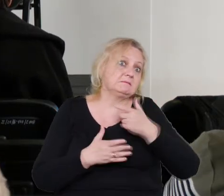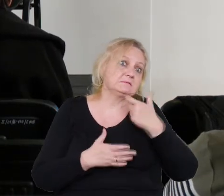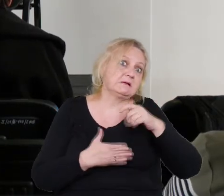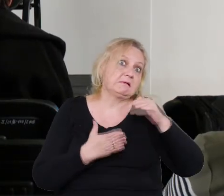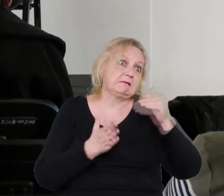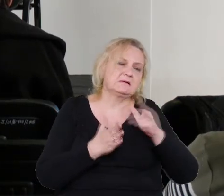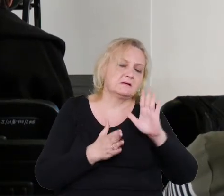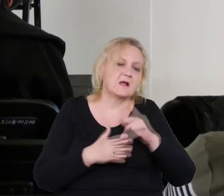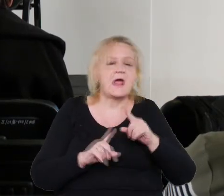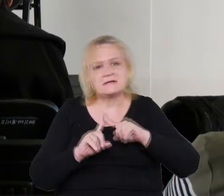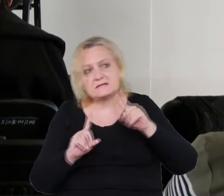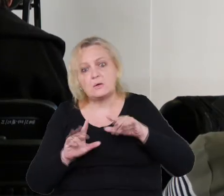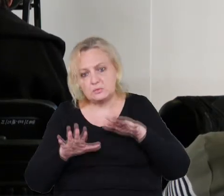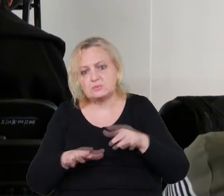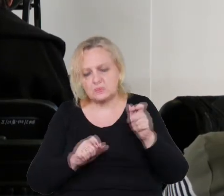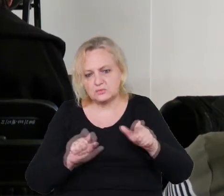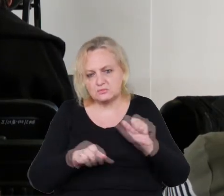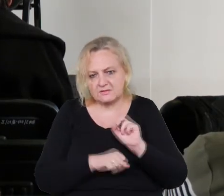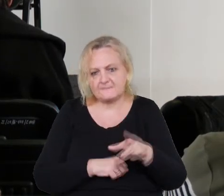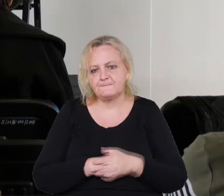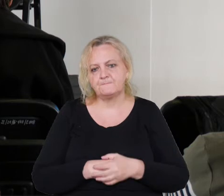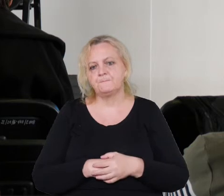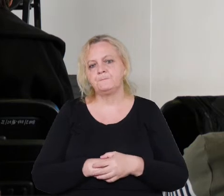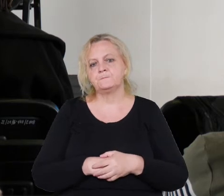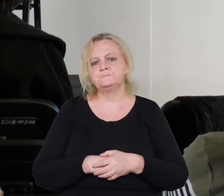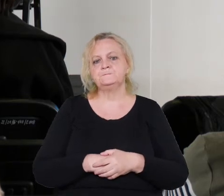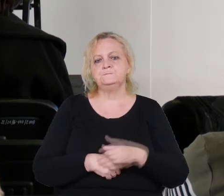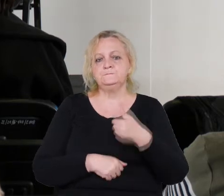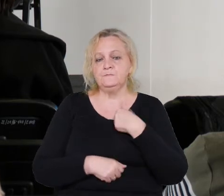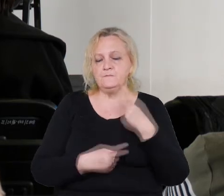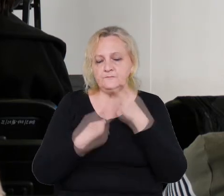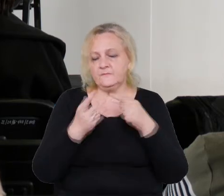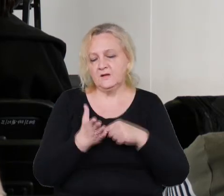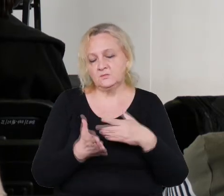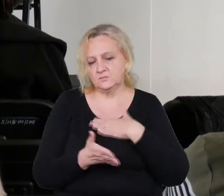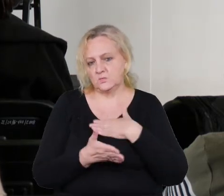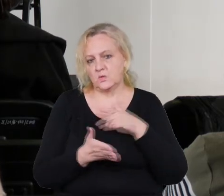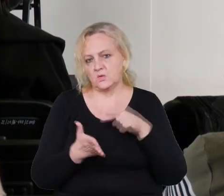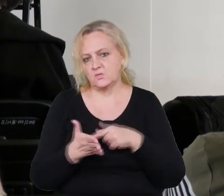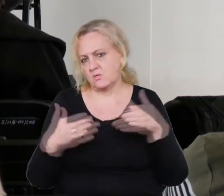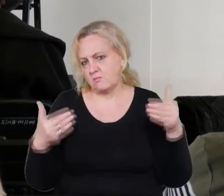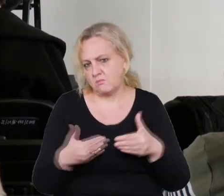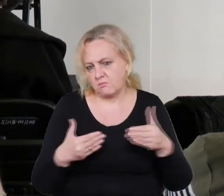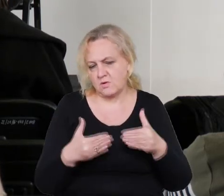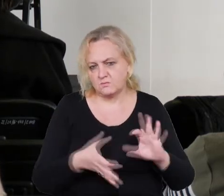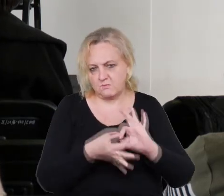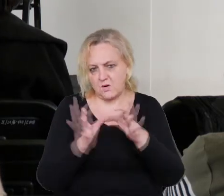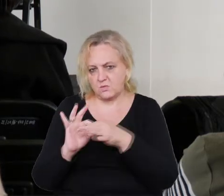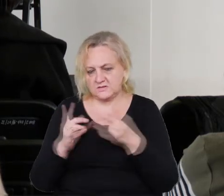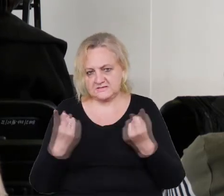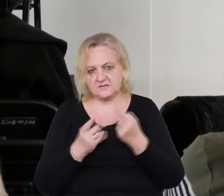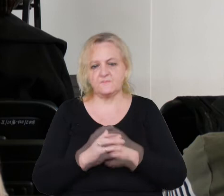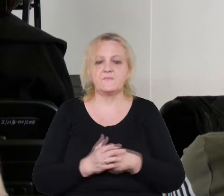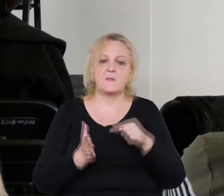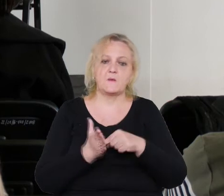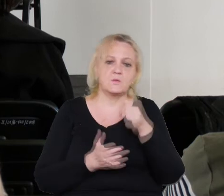tylko tak patrzę stricte na statystyki więc ja uważam że to będzie miało Wbrew pozorom to mogą być naczynia połączone